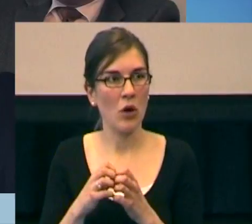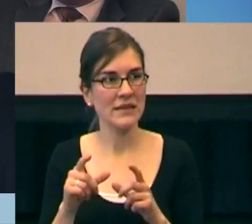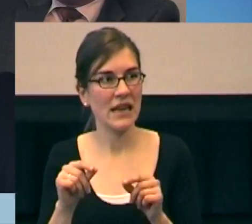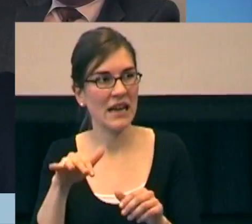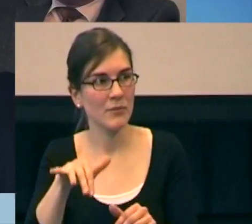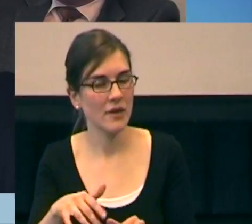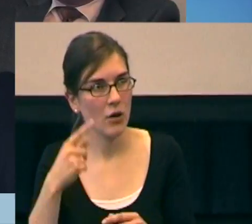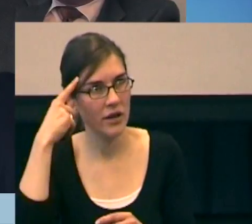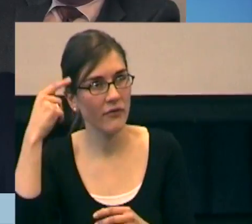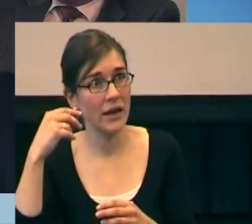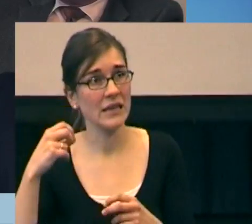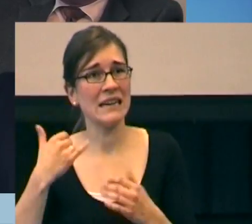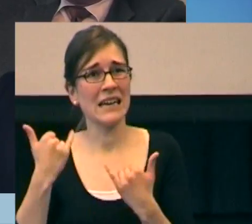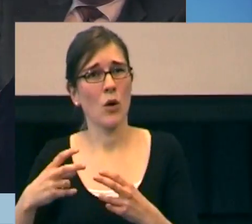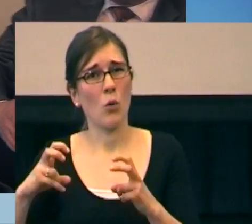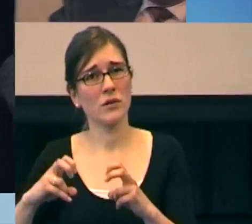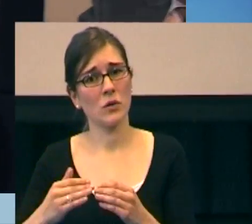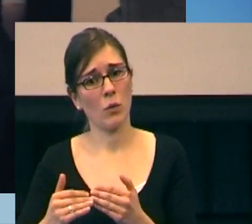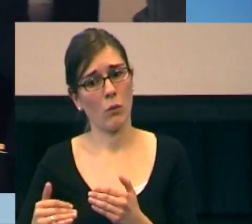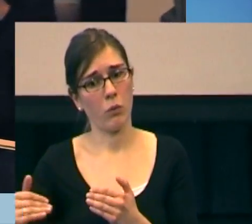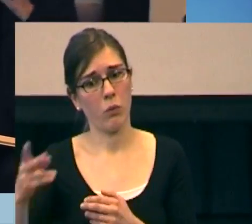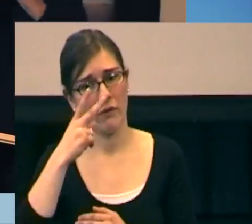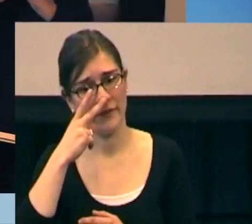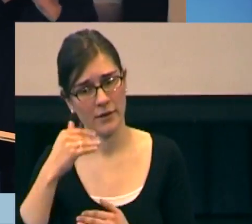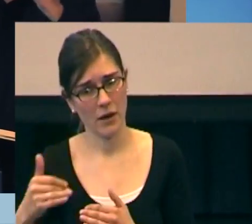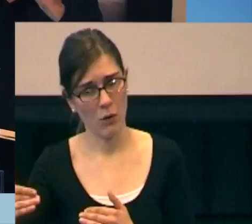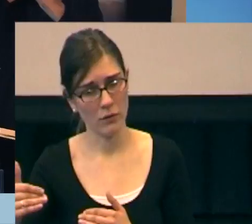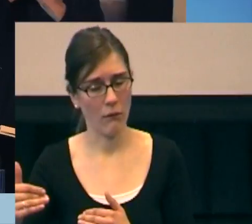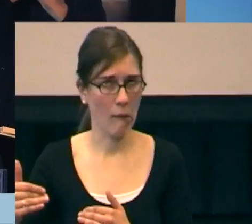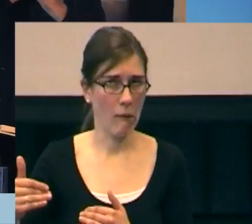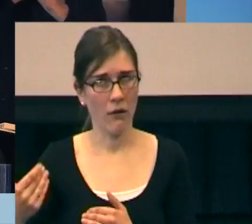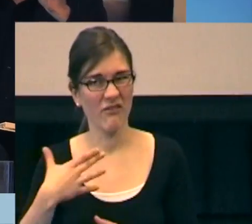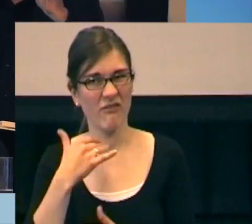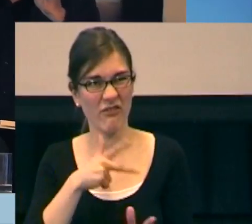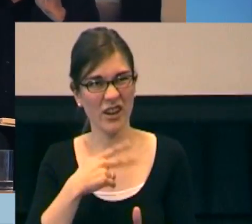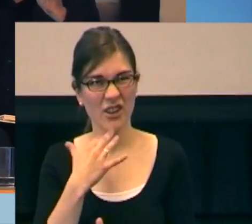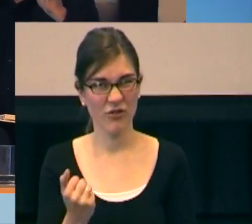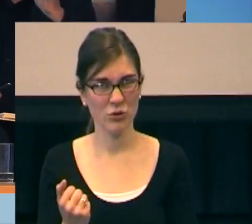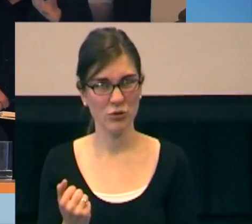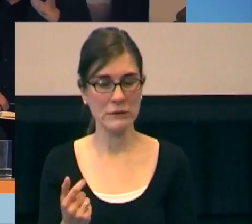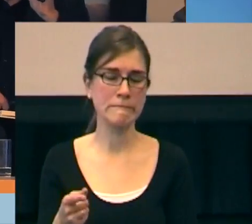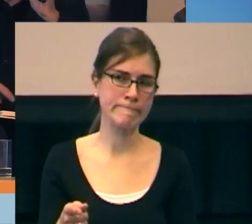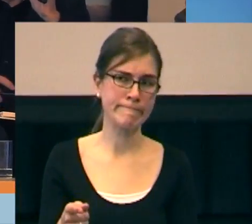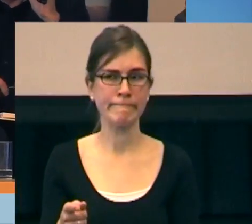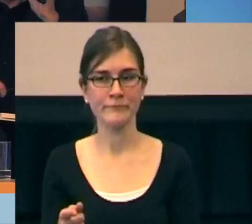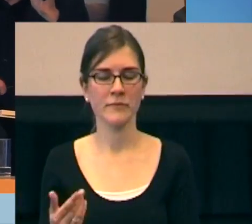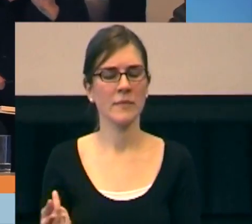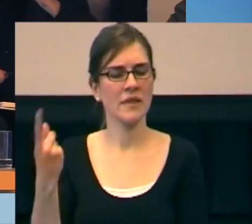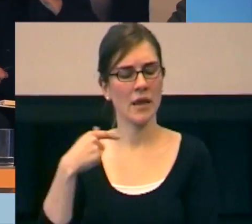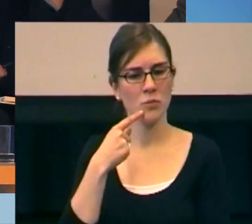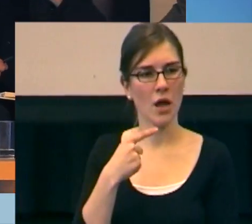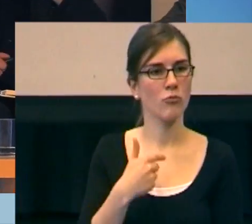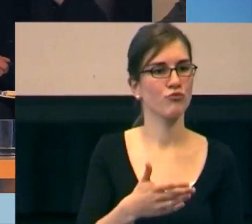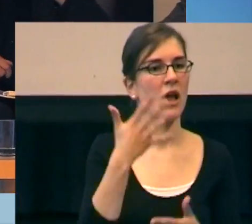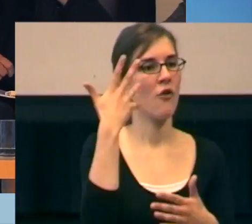Untersuchungen dieser Prozedur unterziehen Sie haben vorhin gesagt Herr Professor dass man bei 75